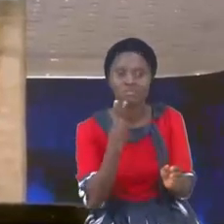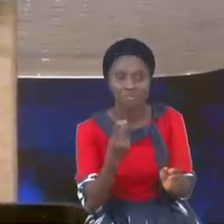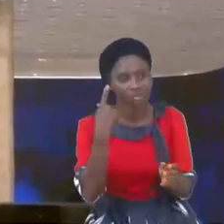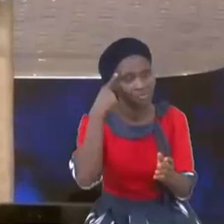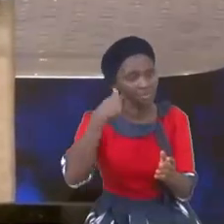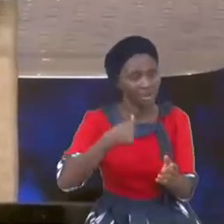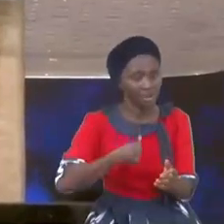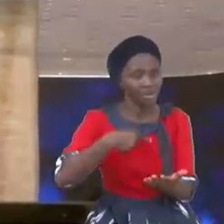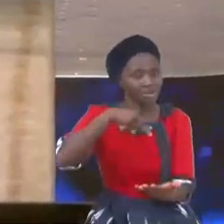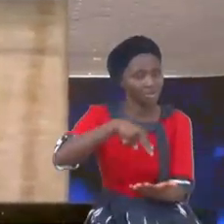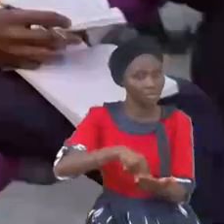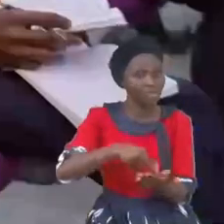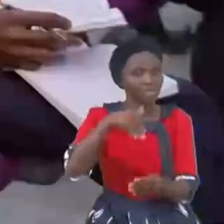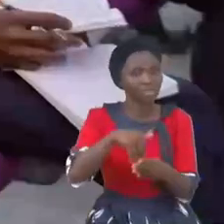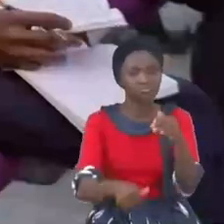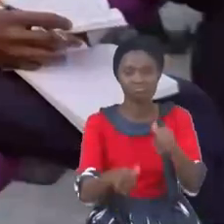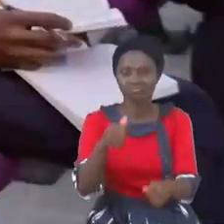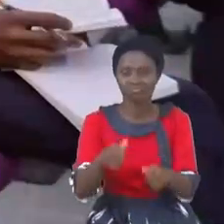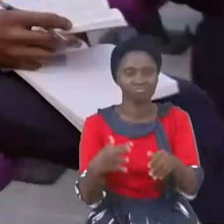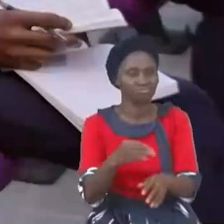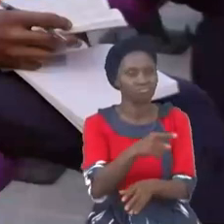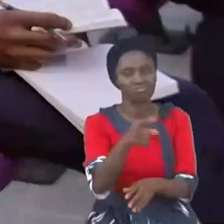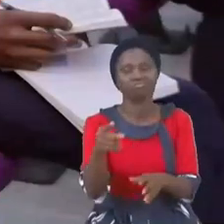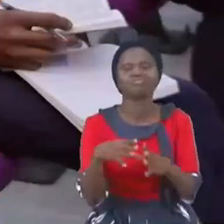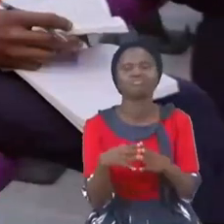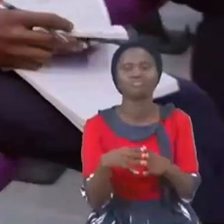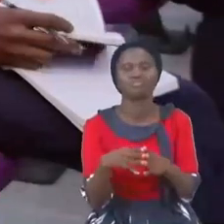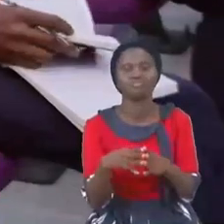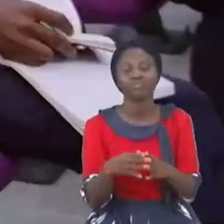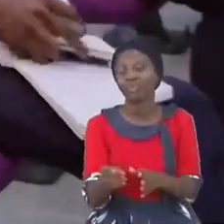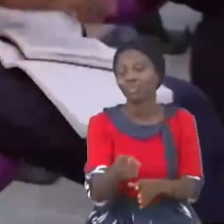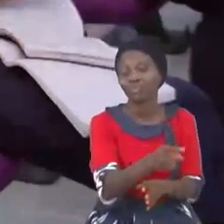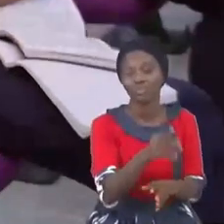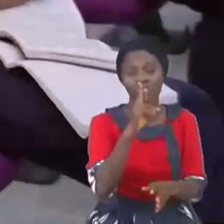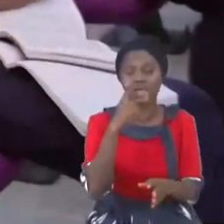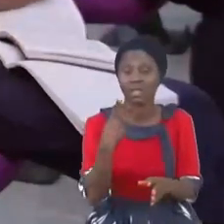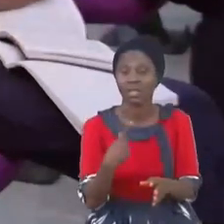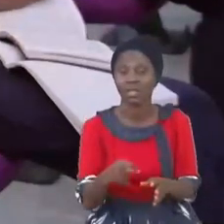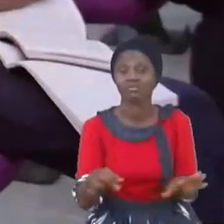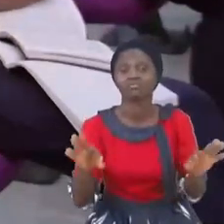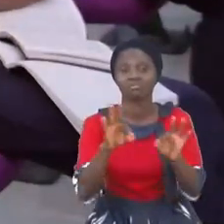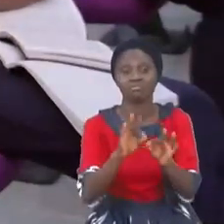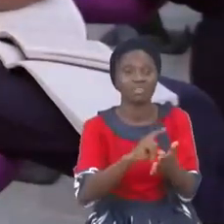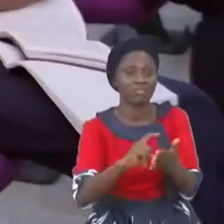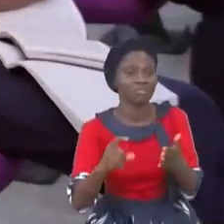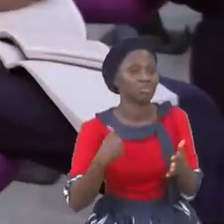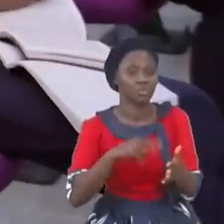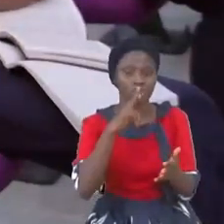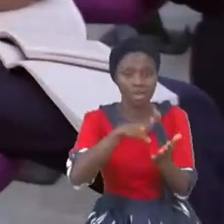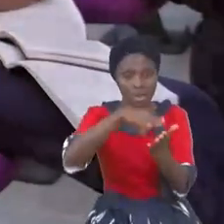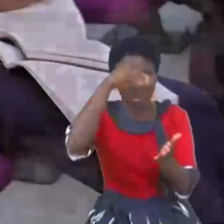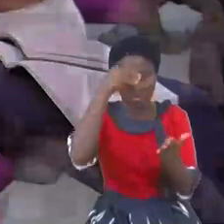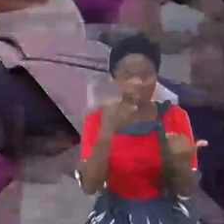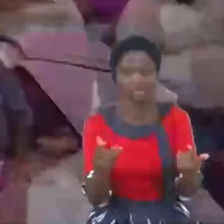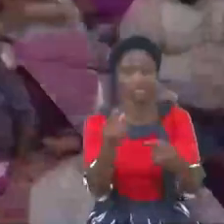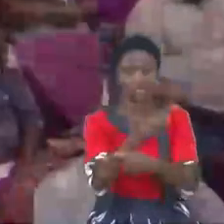l'inquiétude à votre sujet. Ce sont les versets précieux que nous allons étudier ce jour. Le message